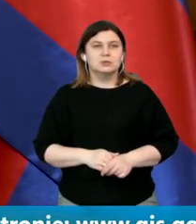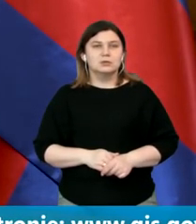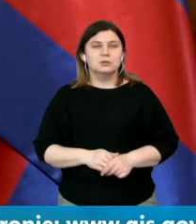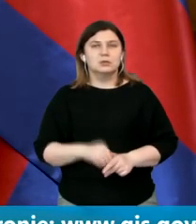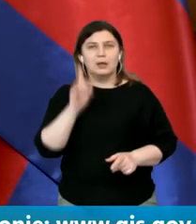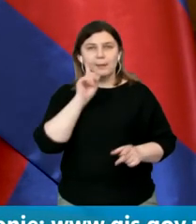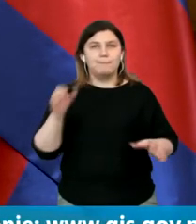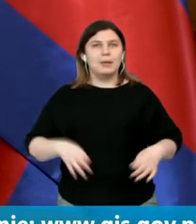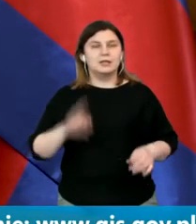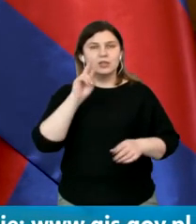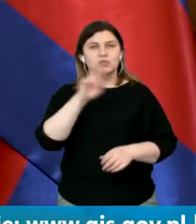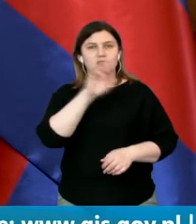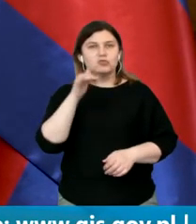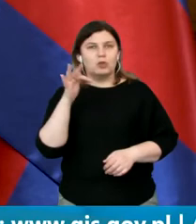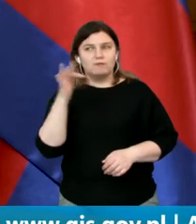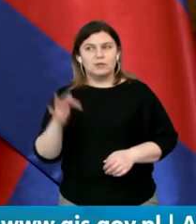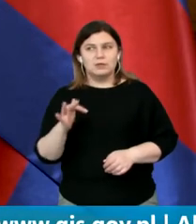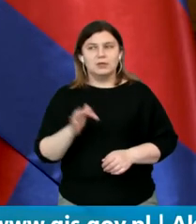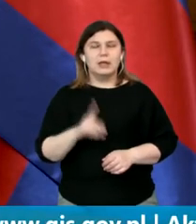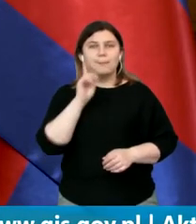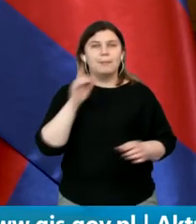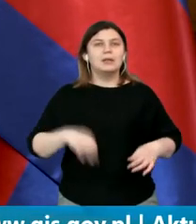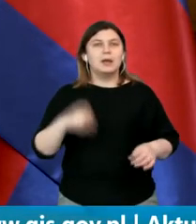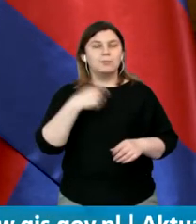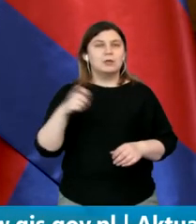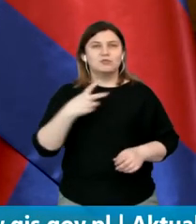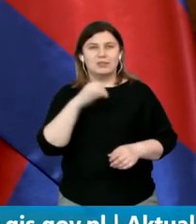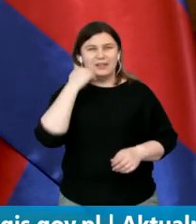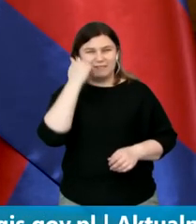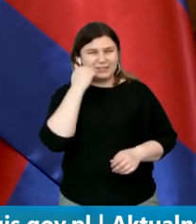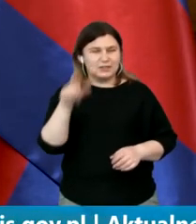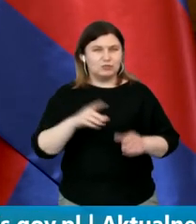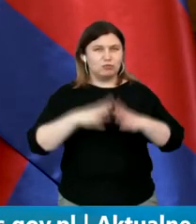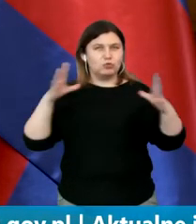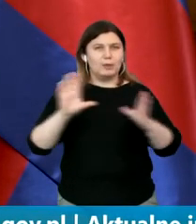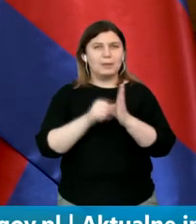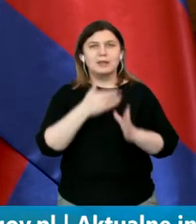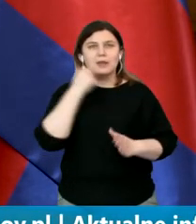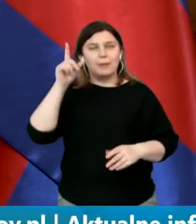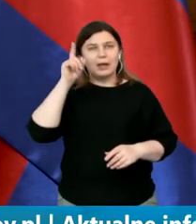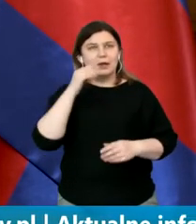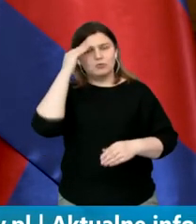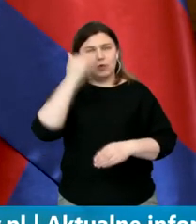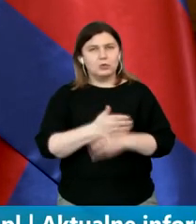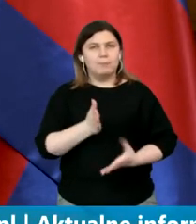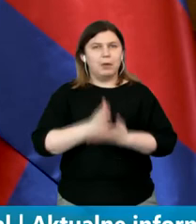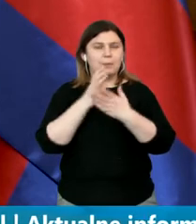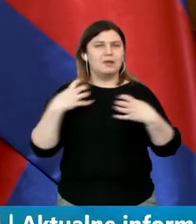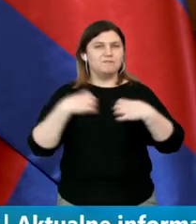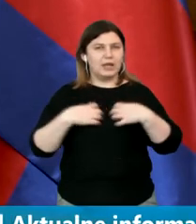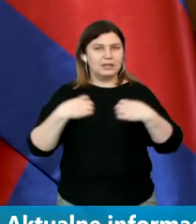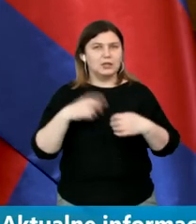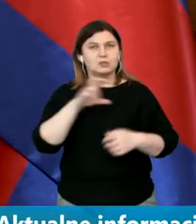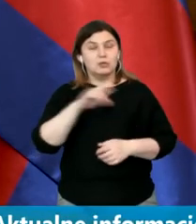Pan Krzysztof. Panie Prezydencie, czy to nie wstyd, że w tak dużym mieście nie ma nocnej pomocy weterynaryjnej? Czy nie można podpisać umowy